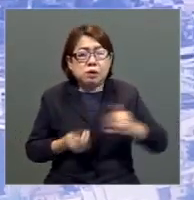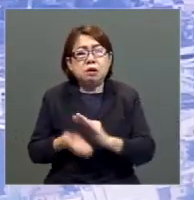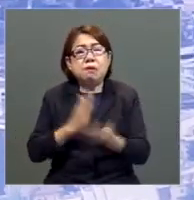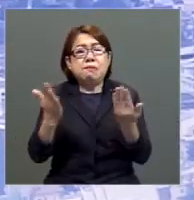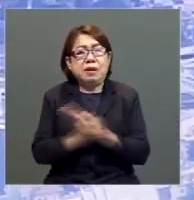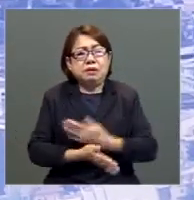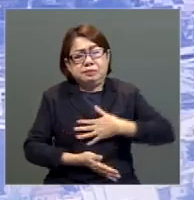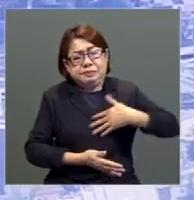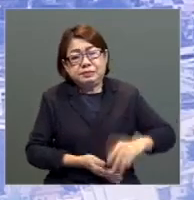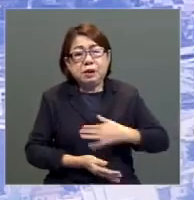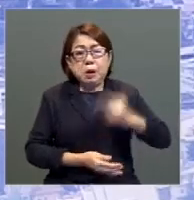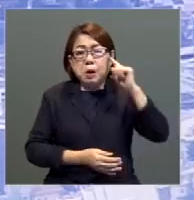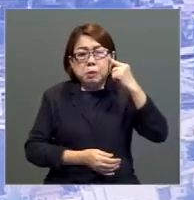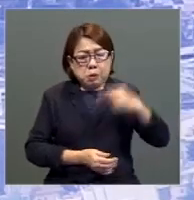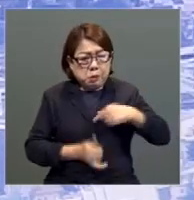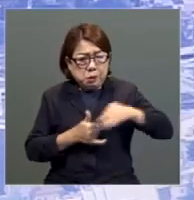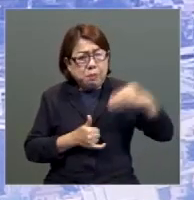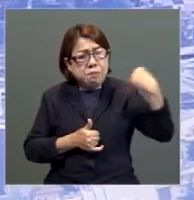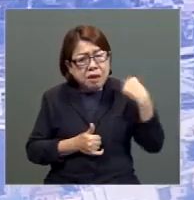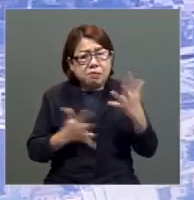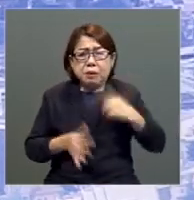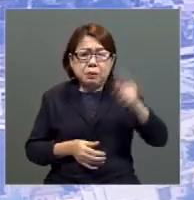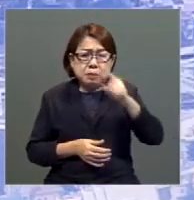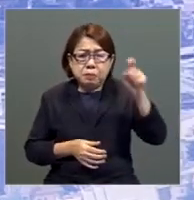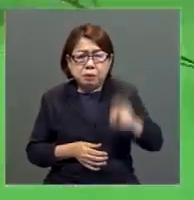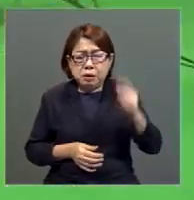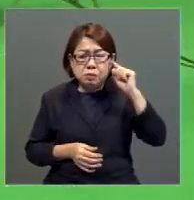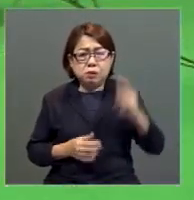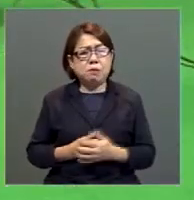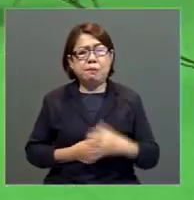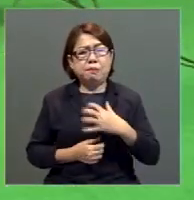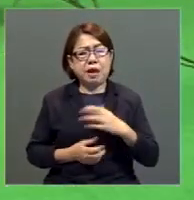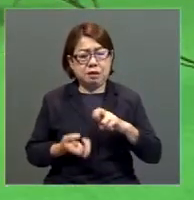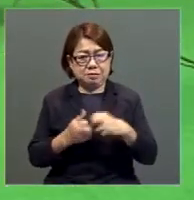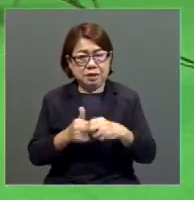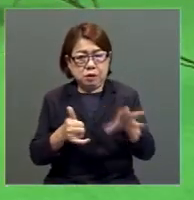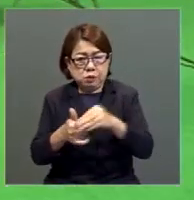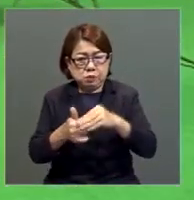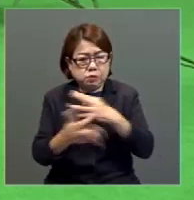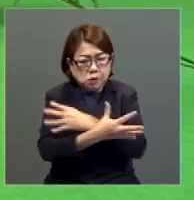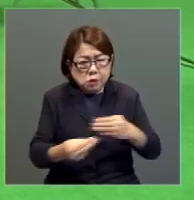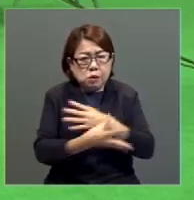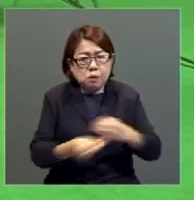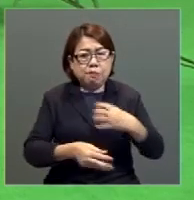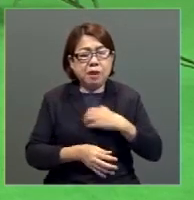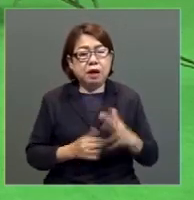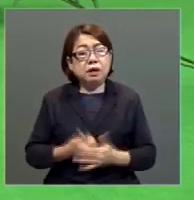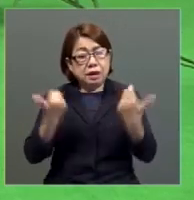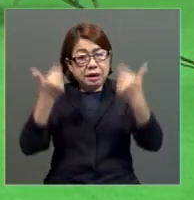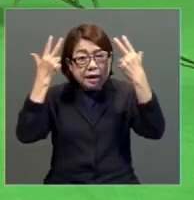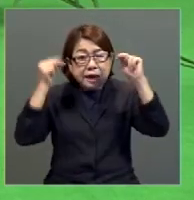ทั้งที่ยังไม่รู้ว่าตัวเองจะป่วยหรือไม่อย่าให้เกิดขึ้นกับคนอื่นๆเลยเพราะฉะนั้นสิ่งที่ท่านนายกสั่งการวัน